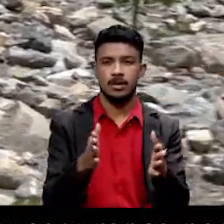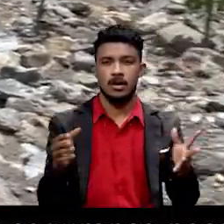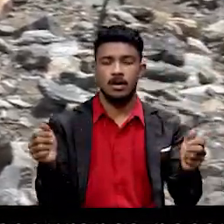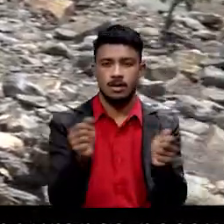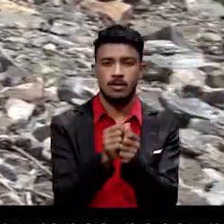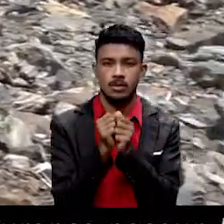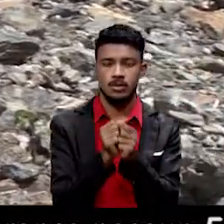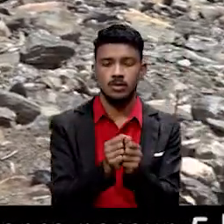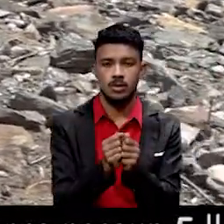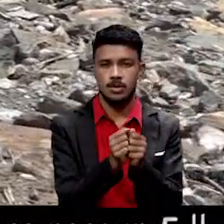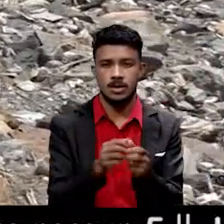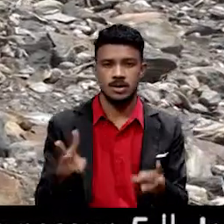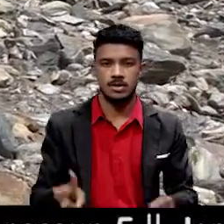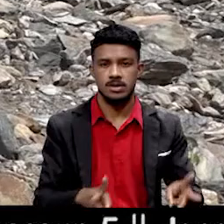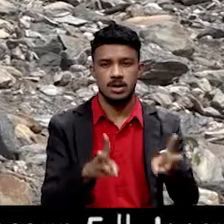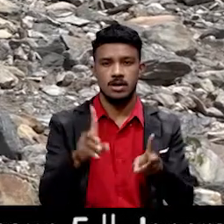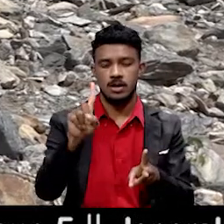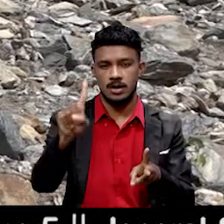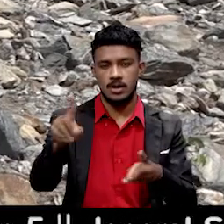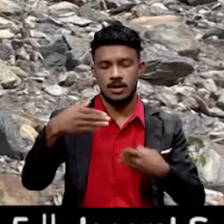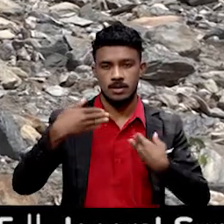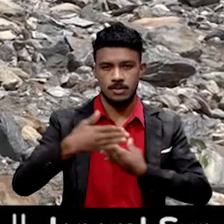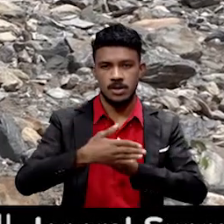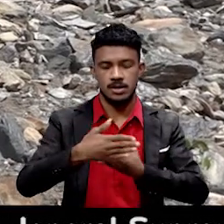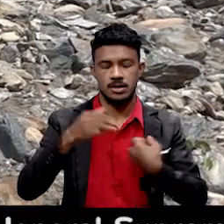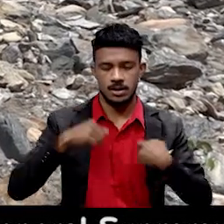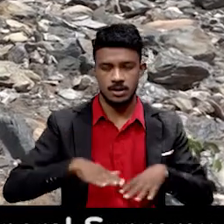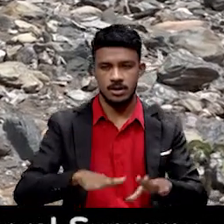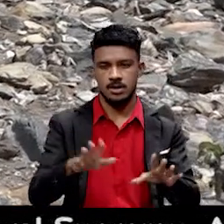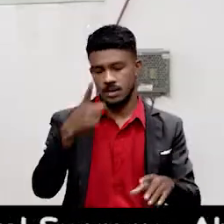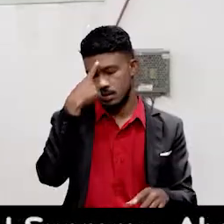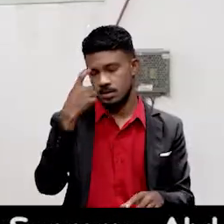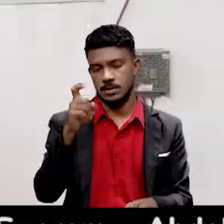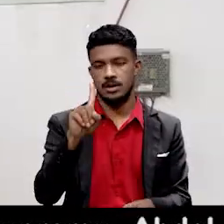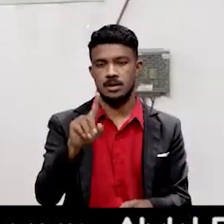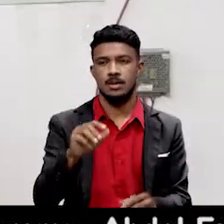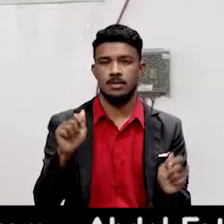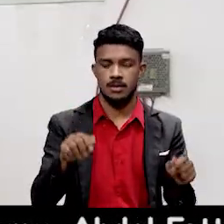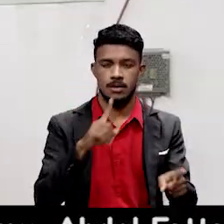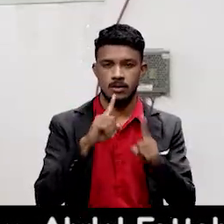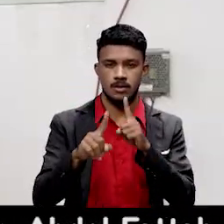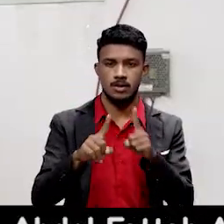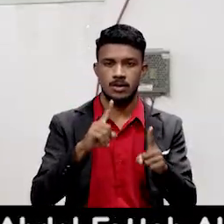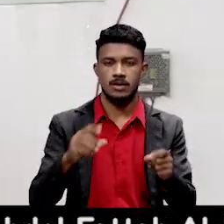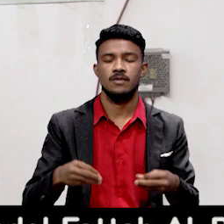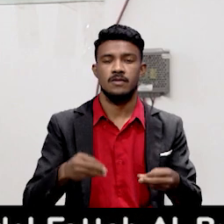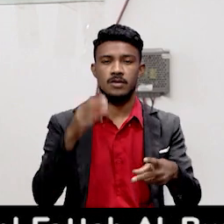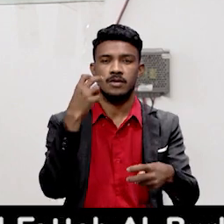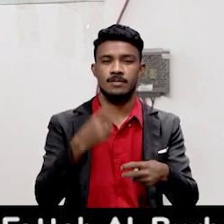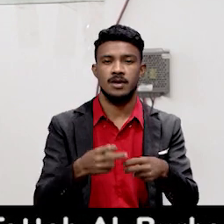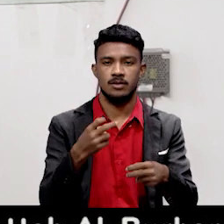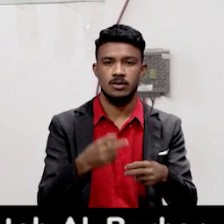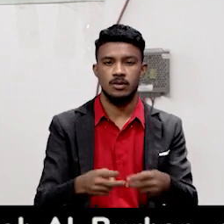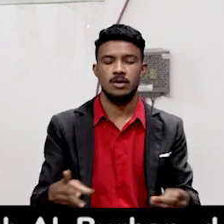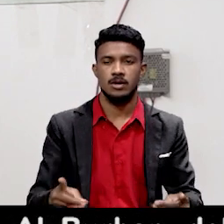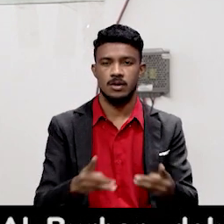strada ida tasibun inian tambah jene bela dihen kata ka fo impactu di